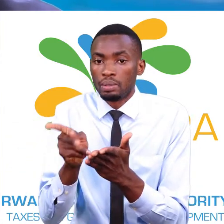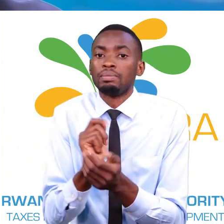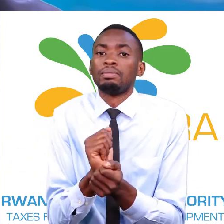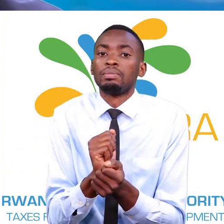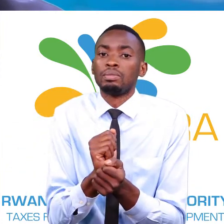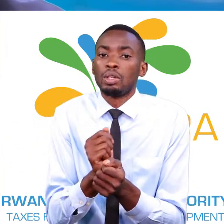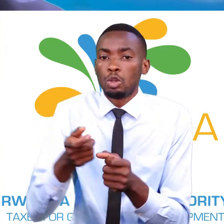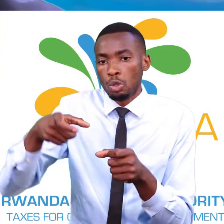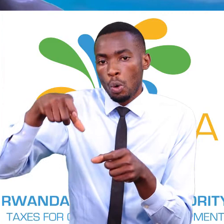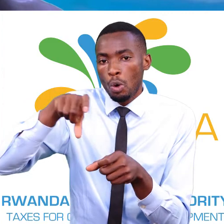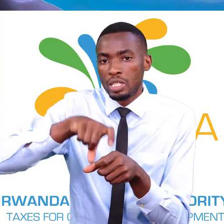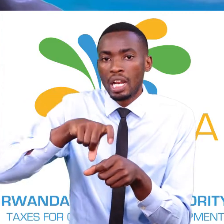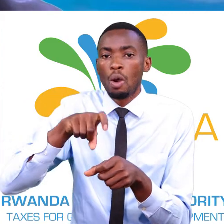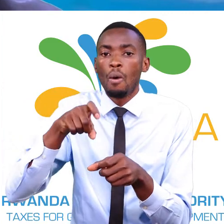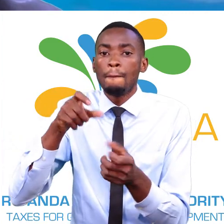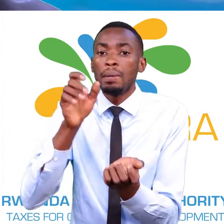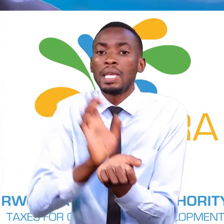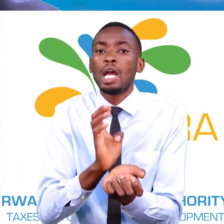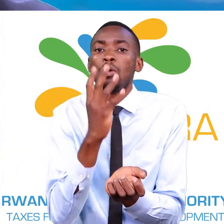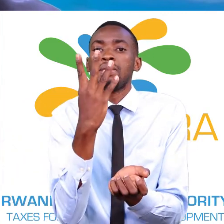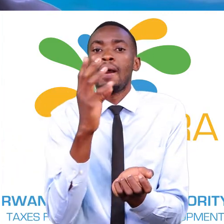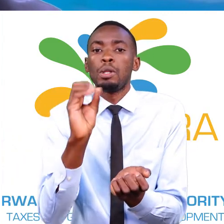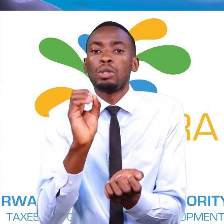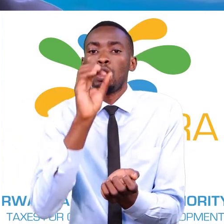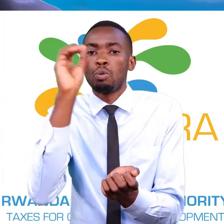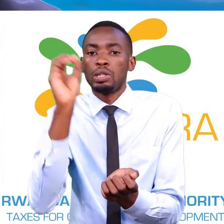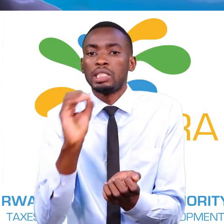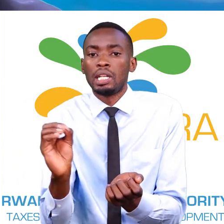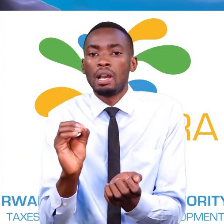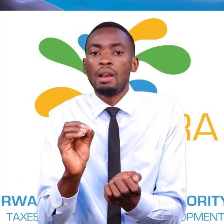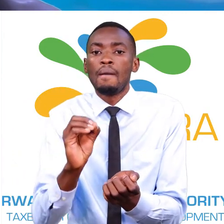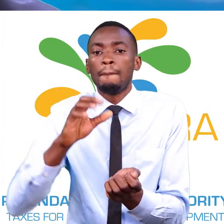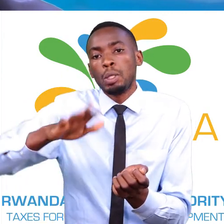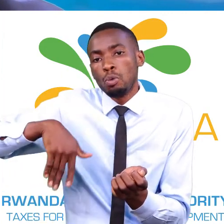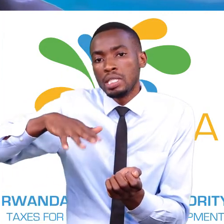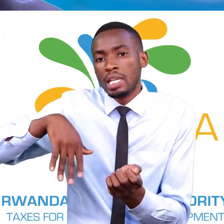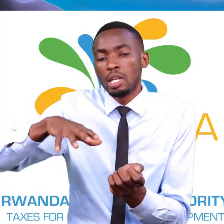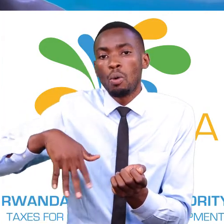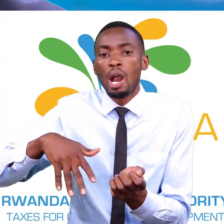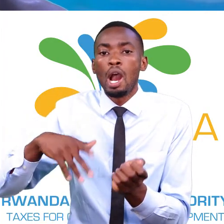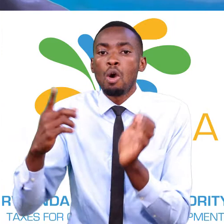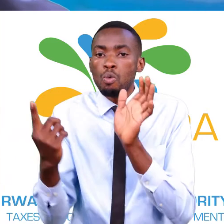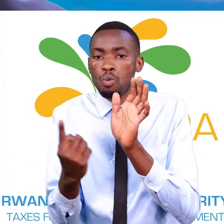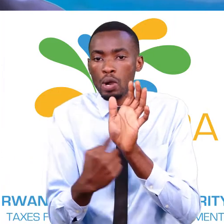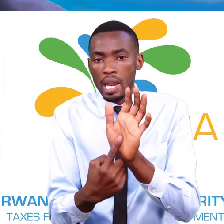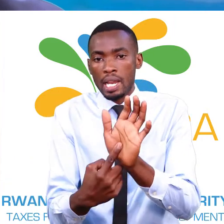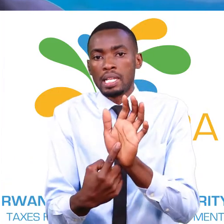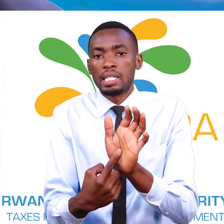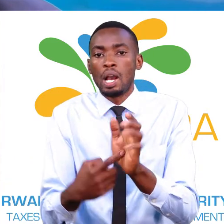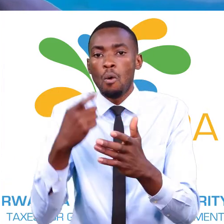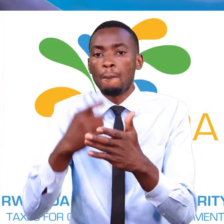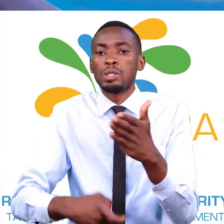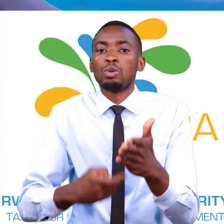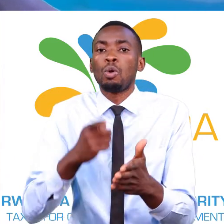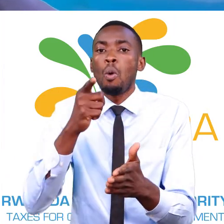kwishyura yongeraho n'ibihano bya 40% byo gutinda kumenyekanisha 40% bya wa musoro yagomba